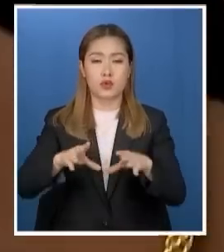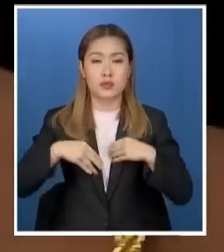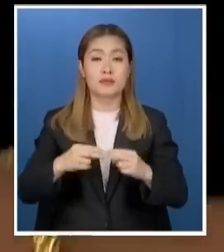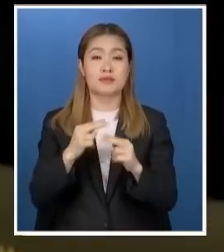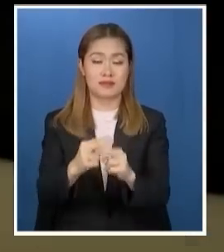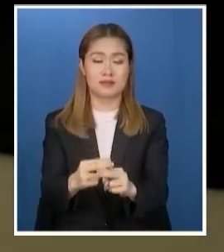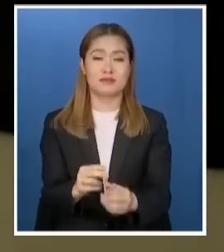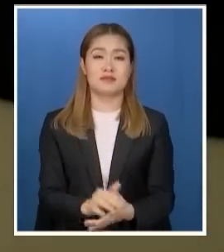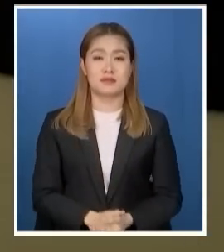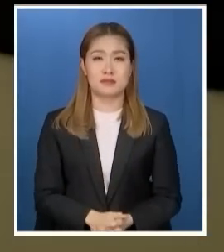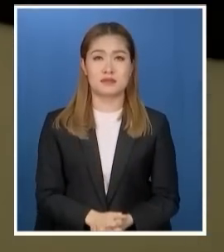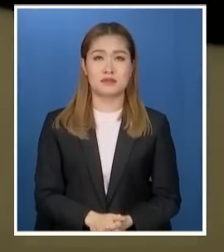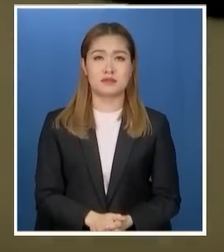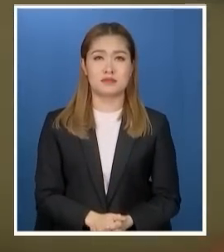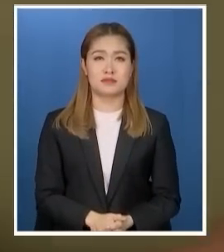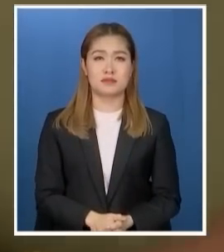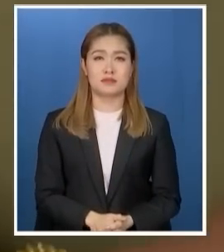าพลองฟังเสียงเธอดูหน่อยฮะ